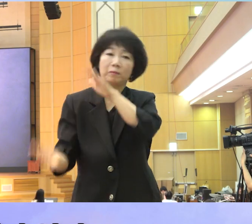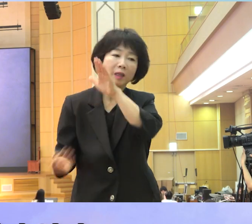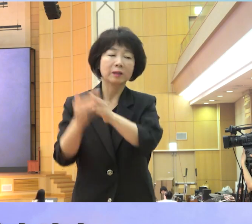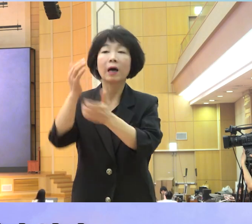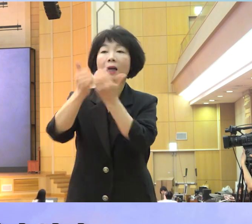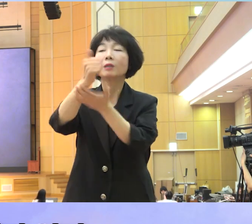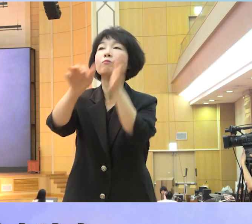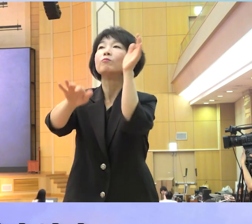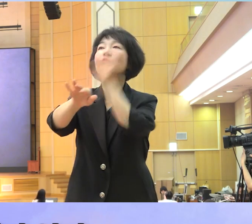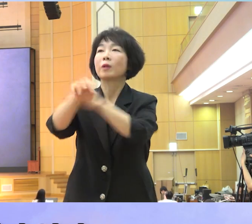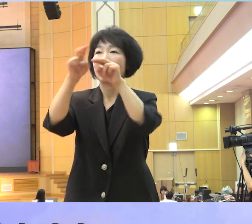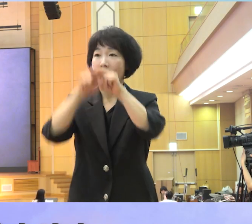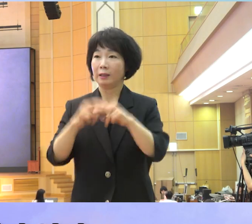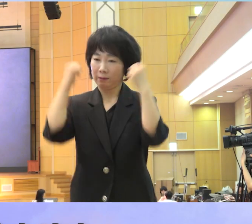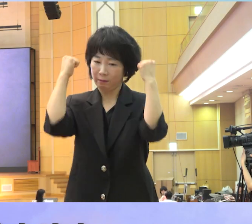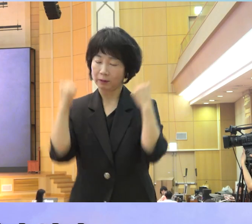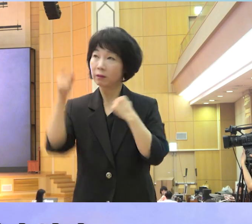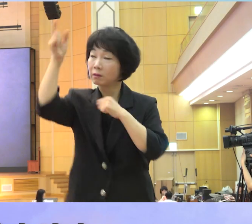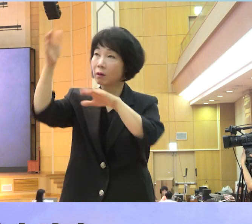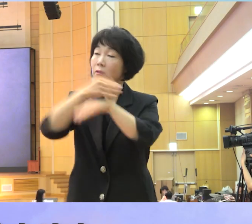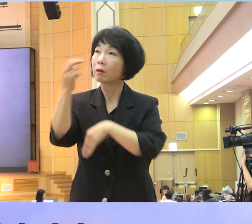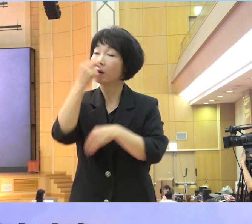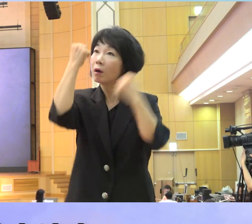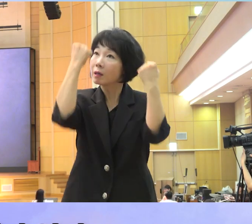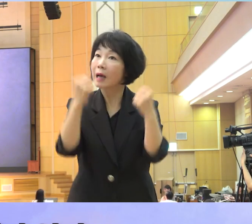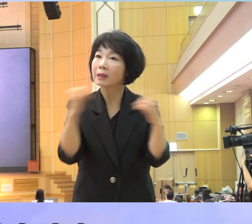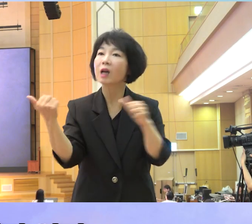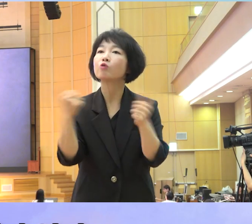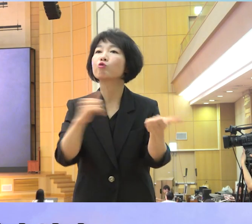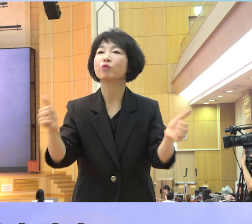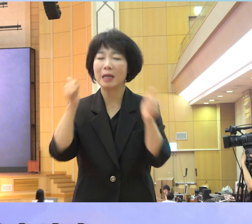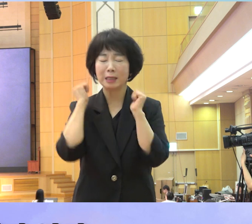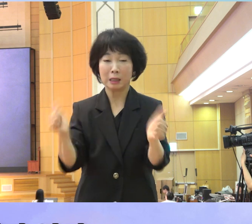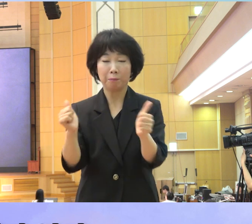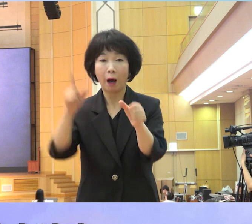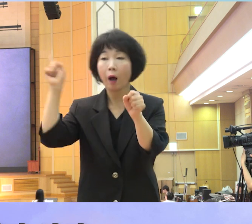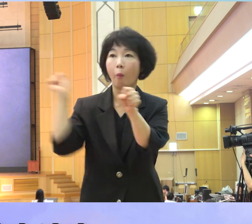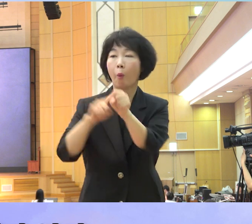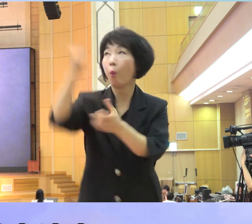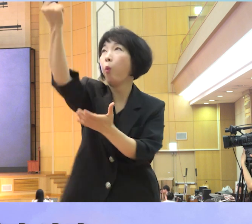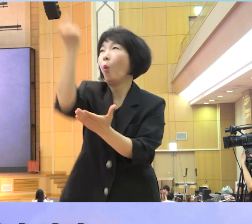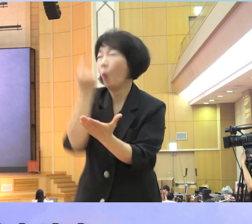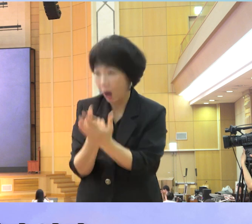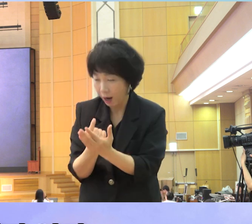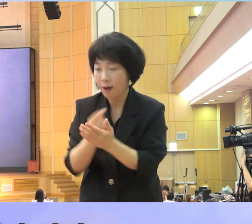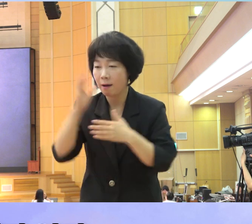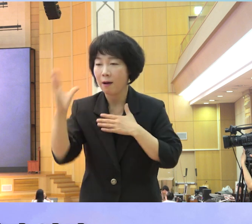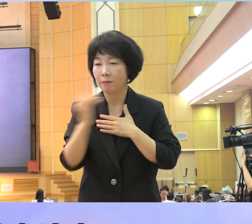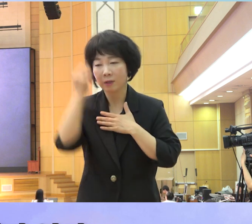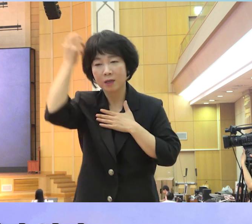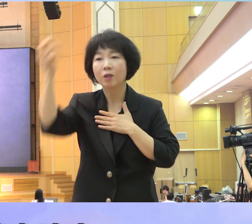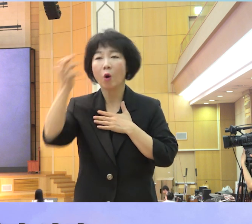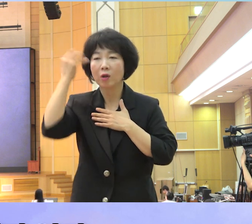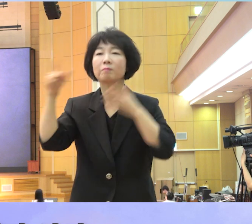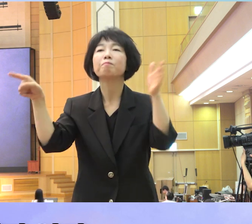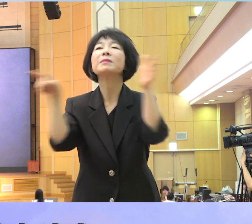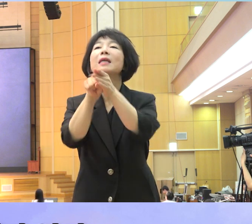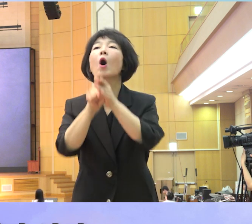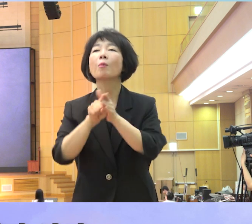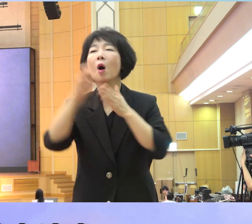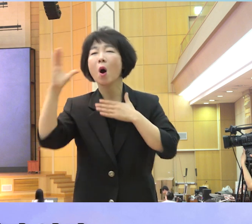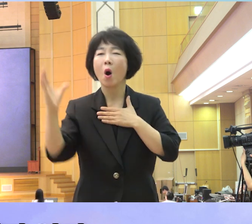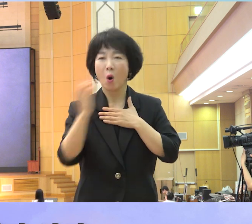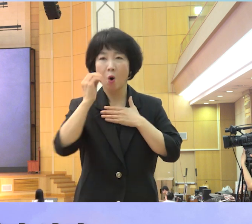전능하신 하나님 우편에 앉아 계시다가 저리로서 산자와 죽은 자를 심판하러 오시리라.